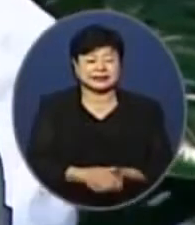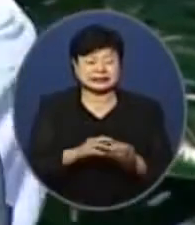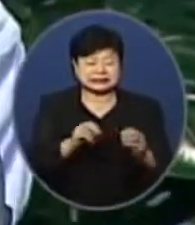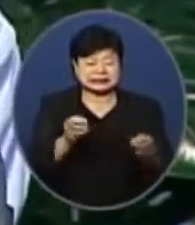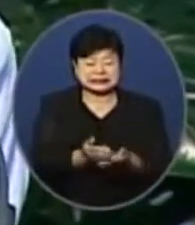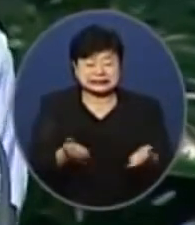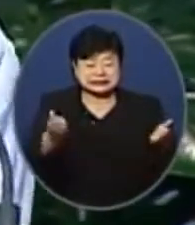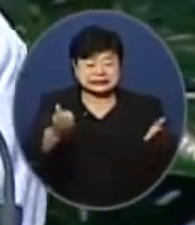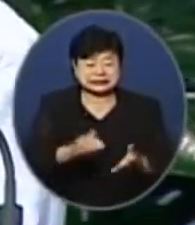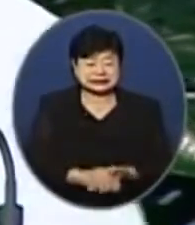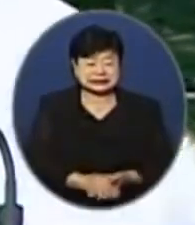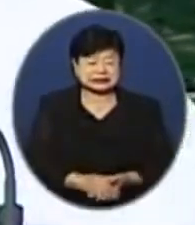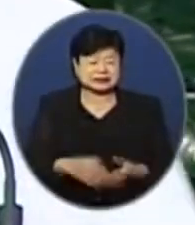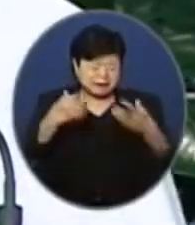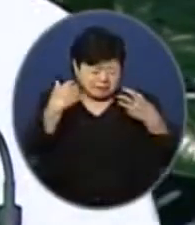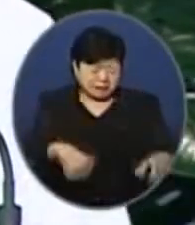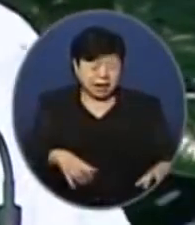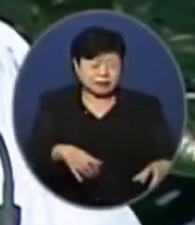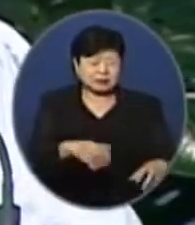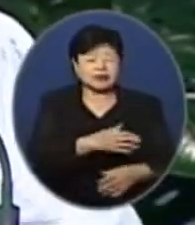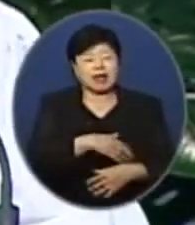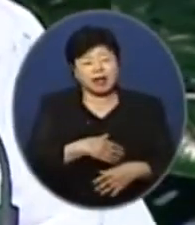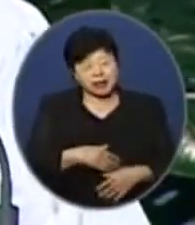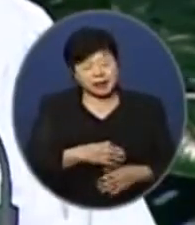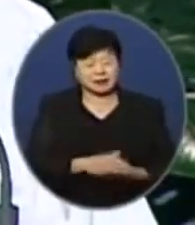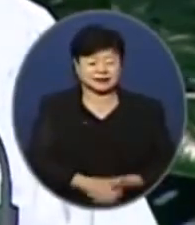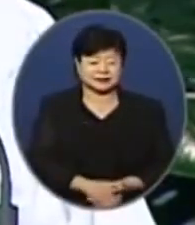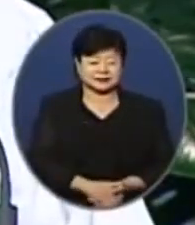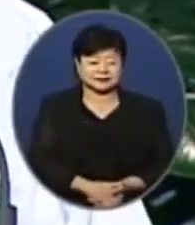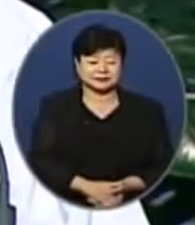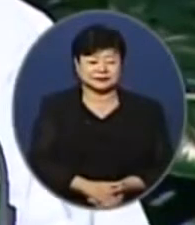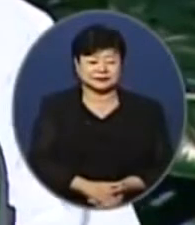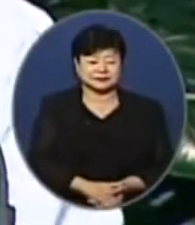질그릇은요 놓으면 박삭 깨져요. 약해요.